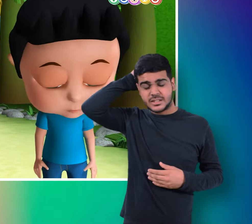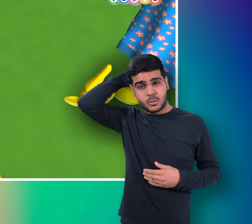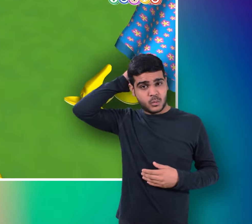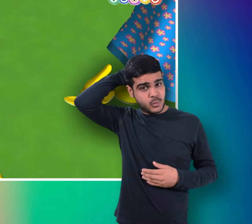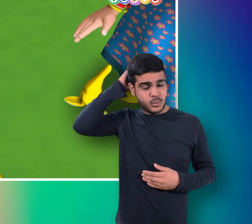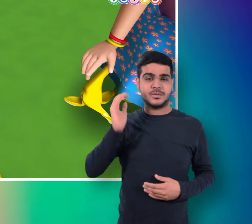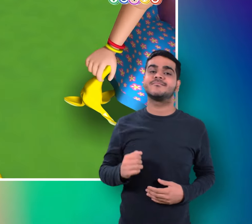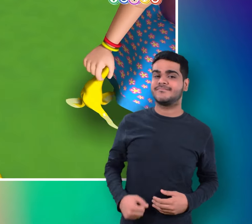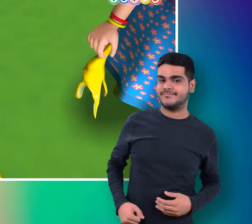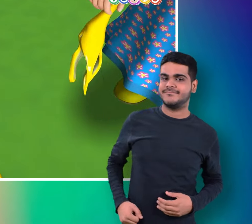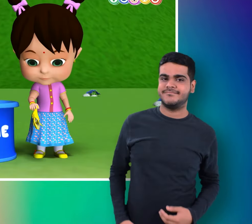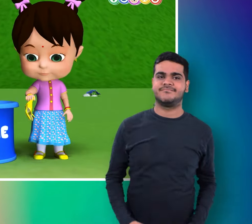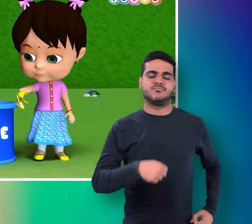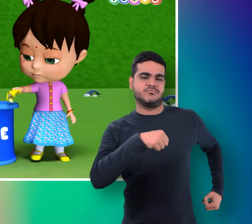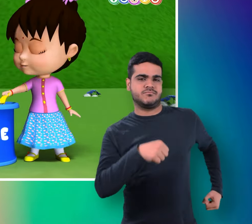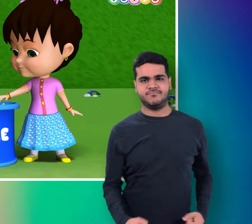हाय